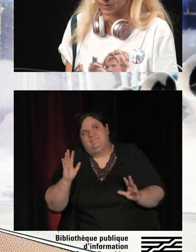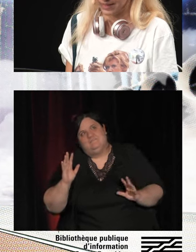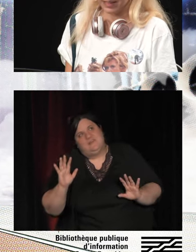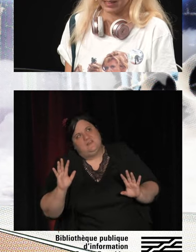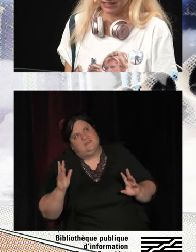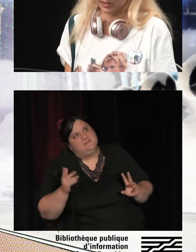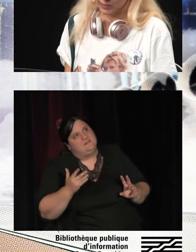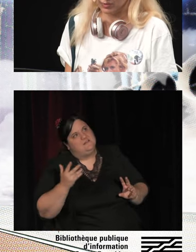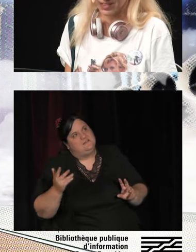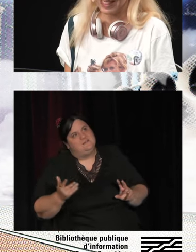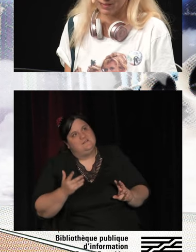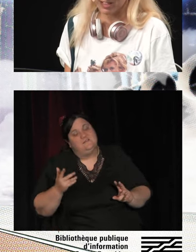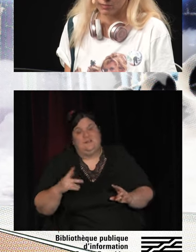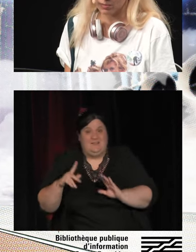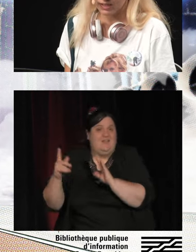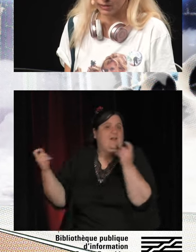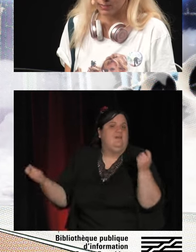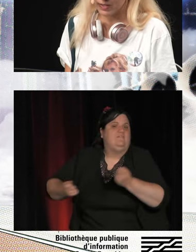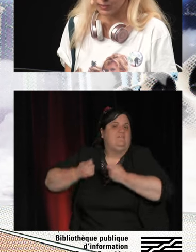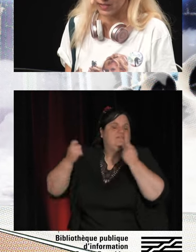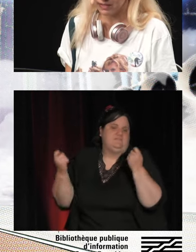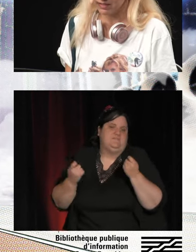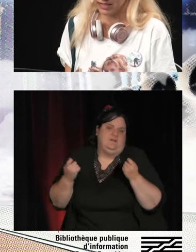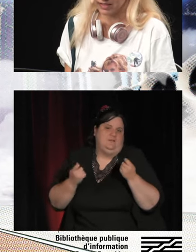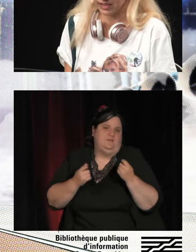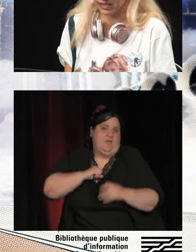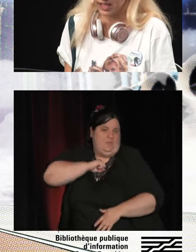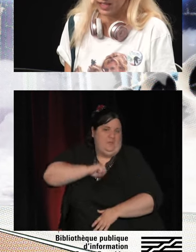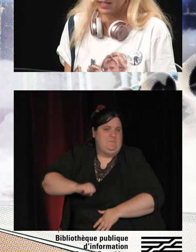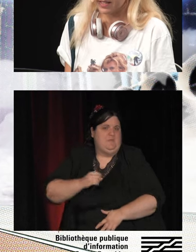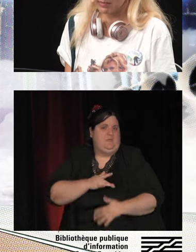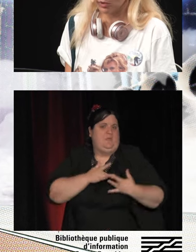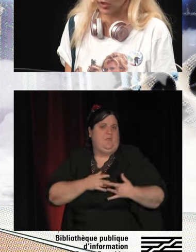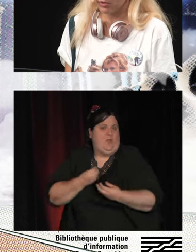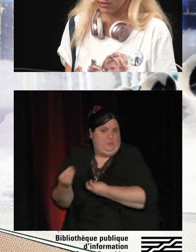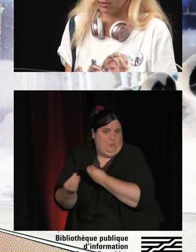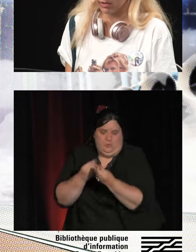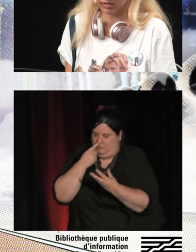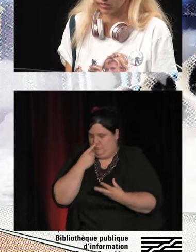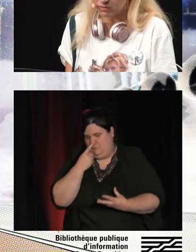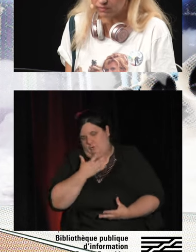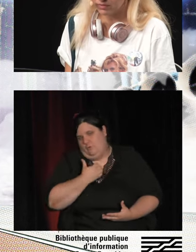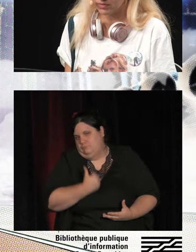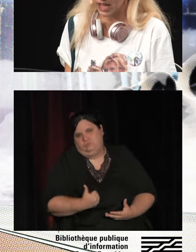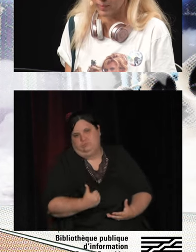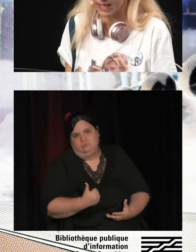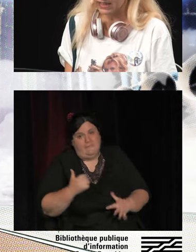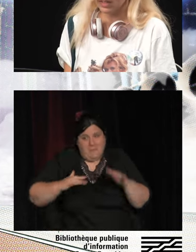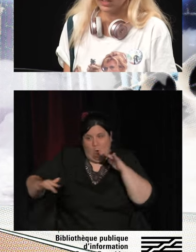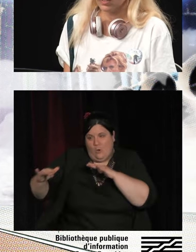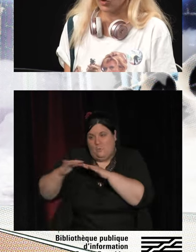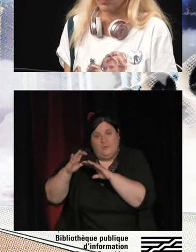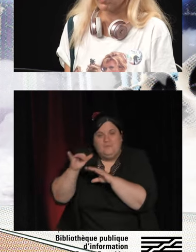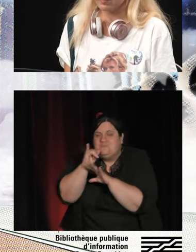Mais ben Speedon, c'était quand même vachement bien, on va pas se mentir. C'est tellement une ambiance à